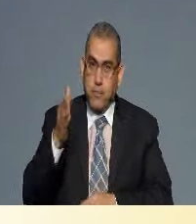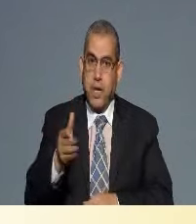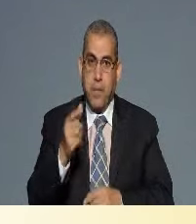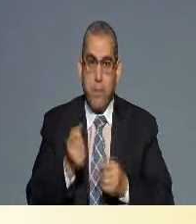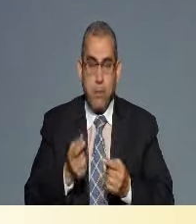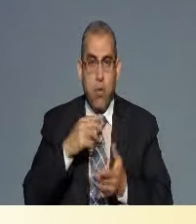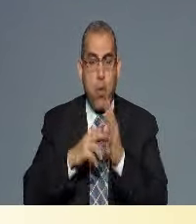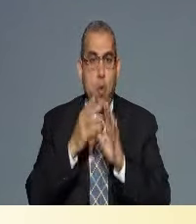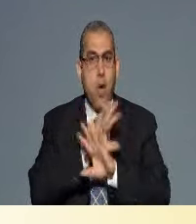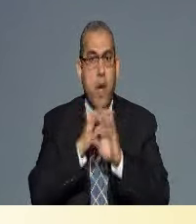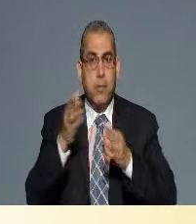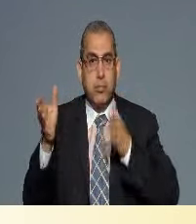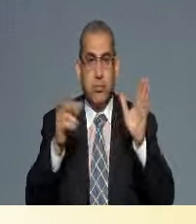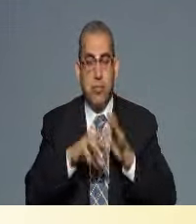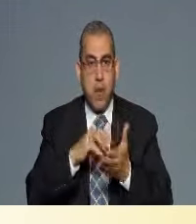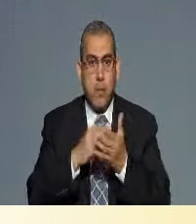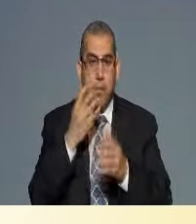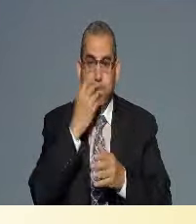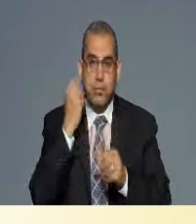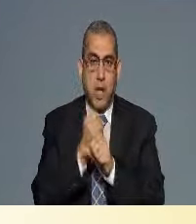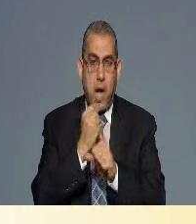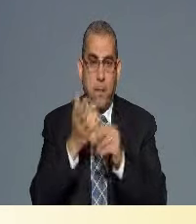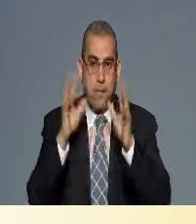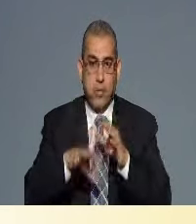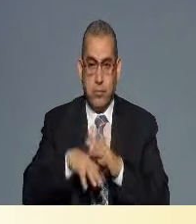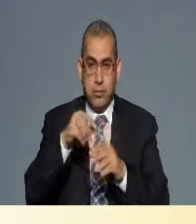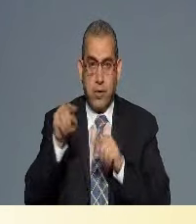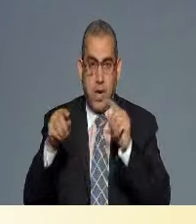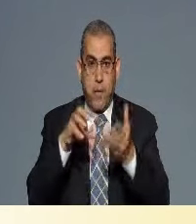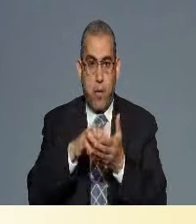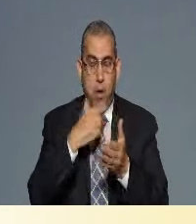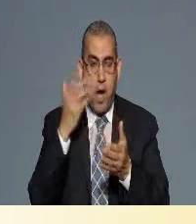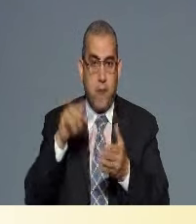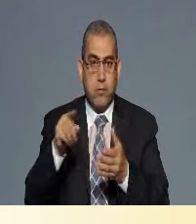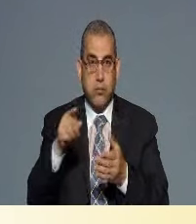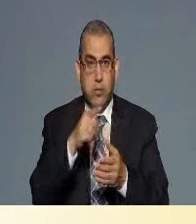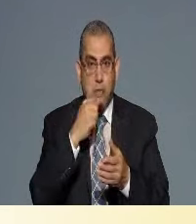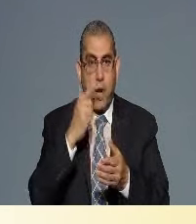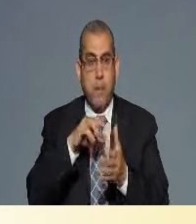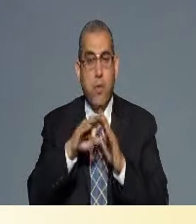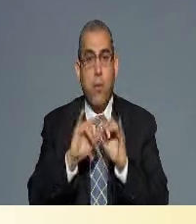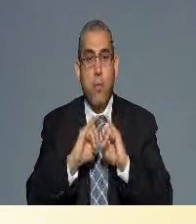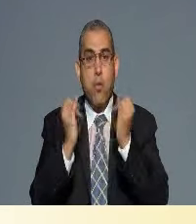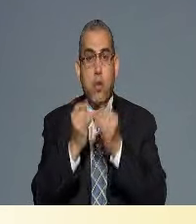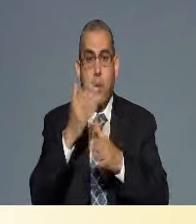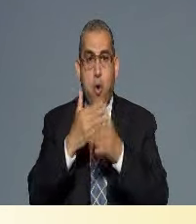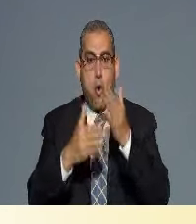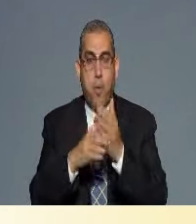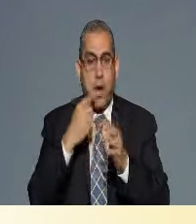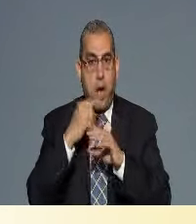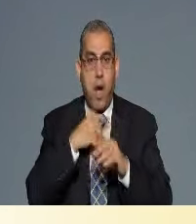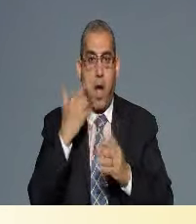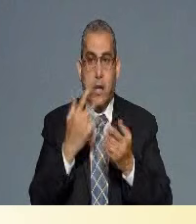سيادتك تم إنجاز جزء كبير ونسبة كبيرة منه. بنتكلم بقى أفندم على مجتمع عمراني اخضر،